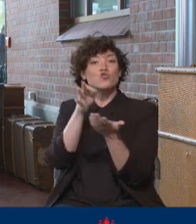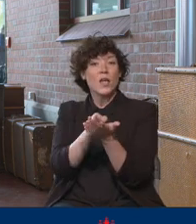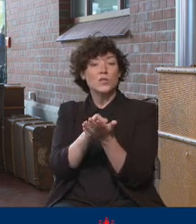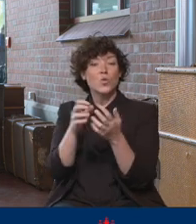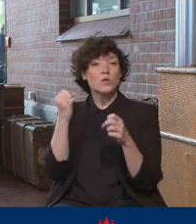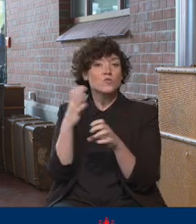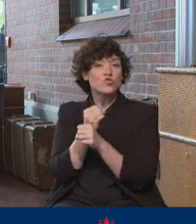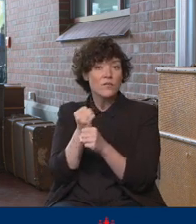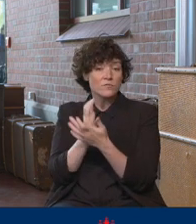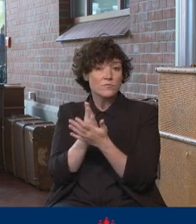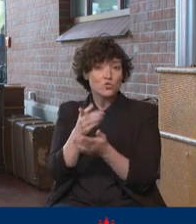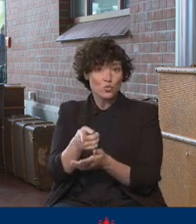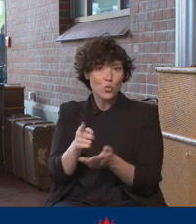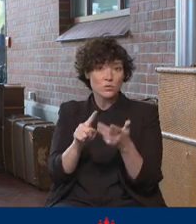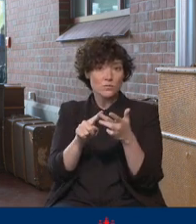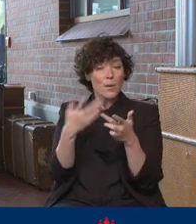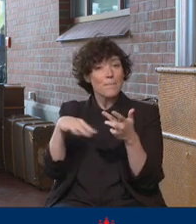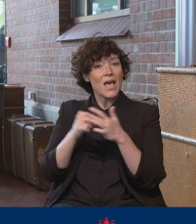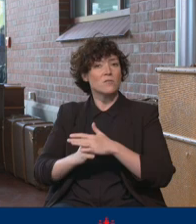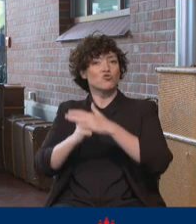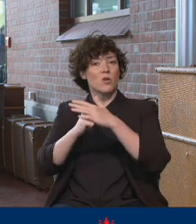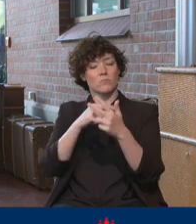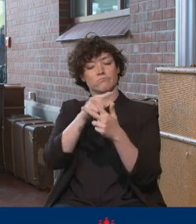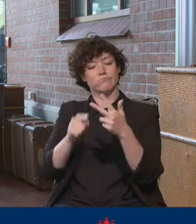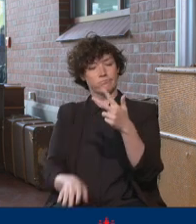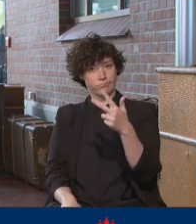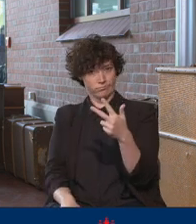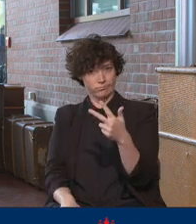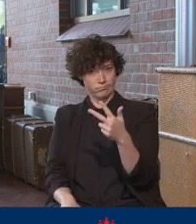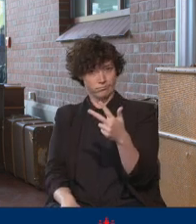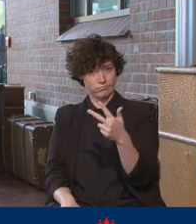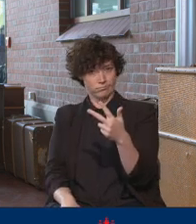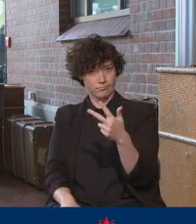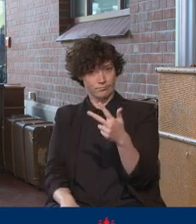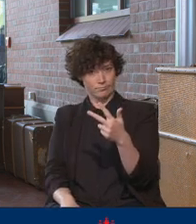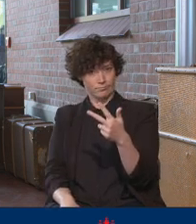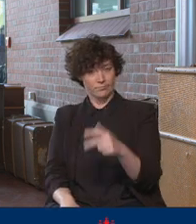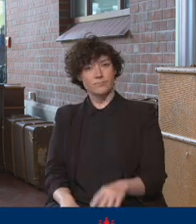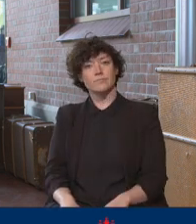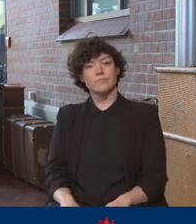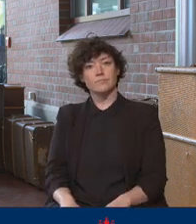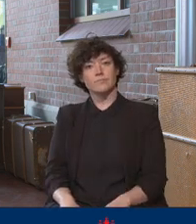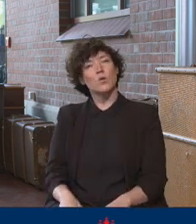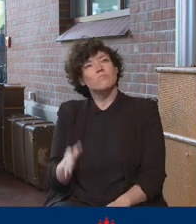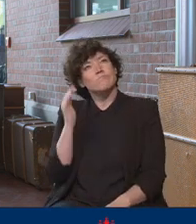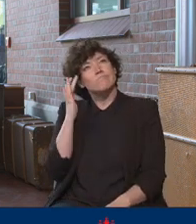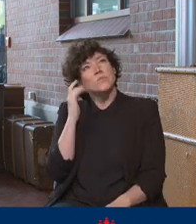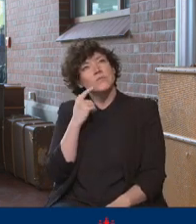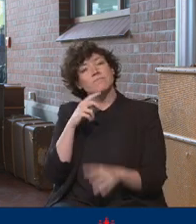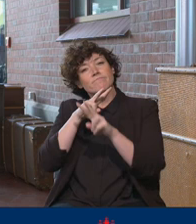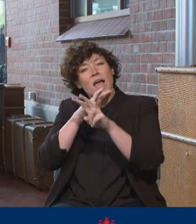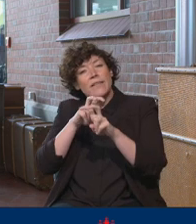nochmal zu stärken und wenn wir solche analysen über radwege und